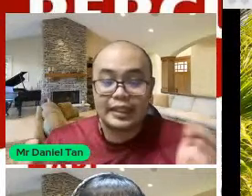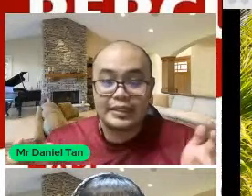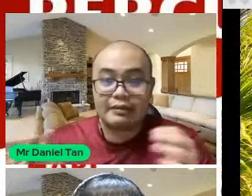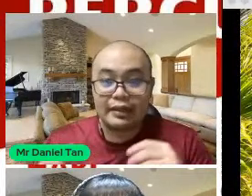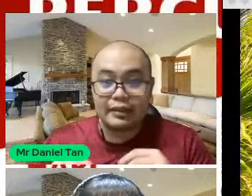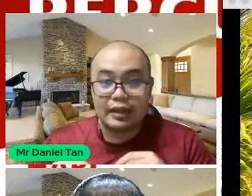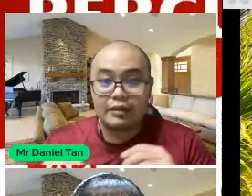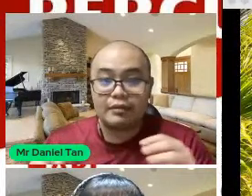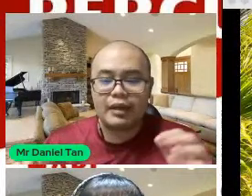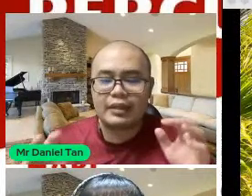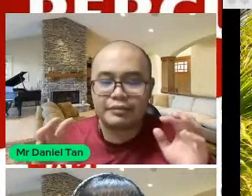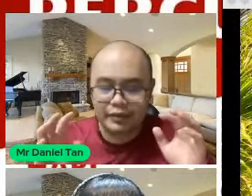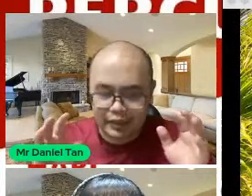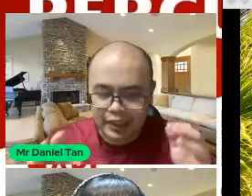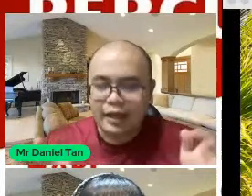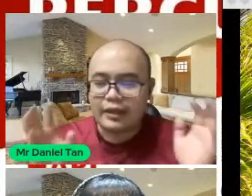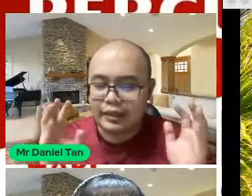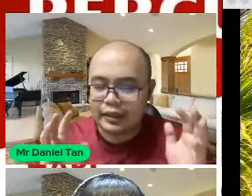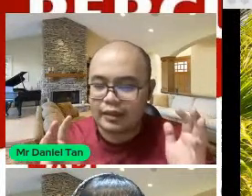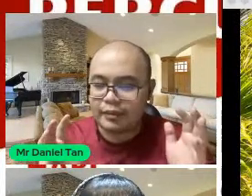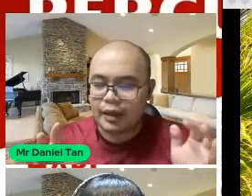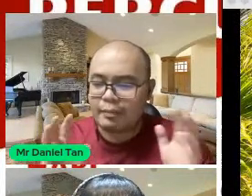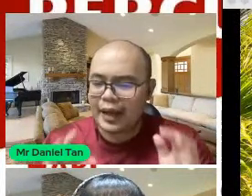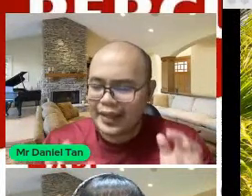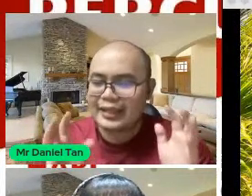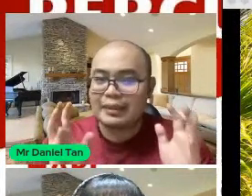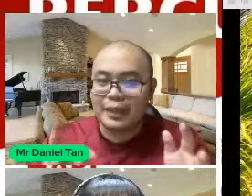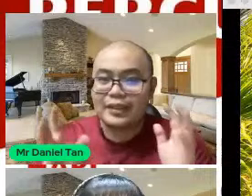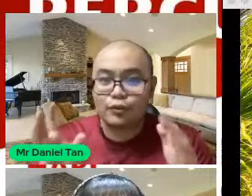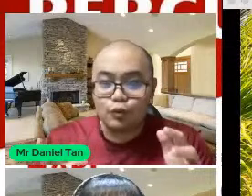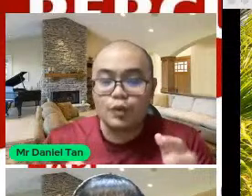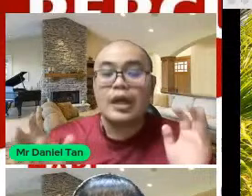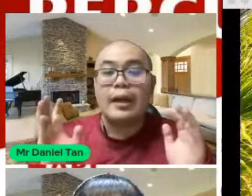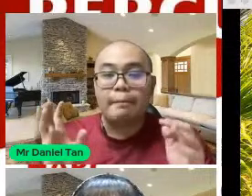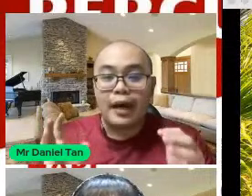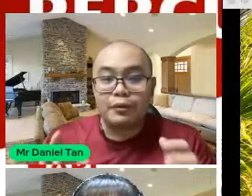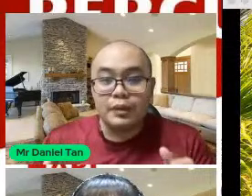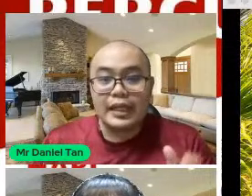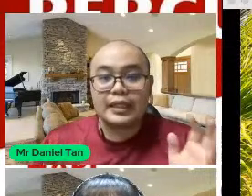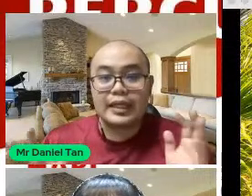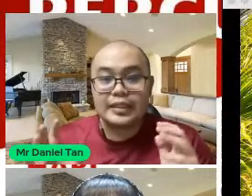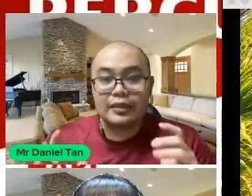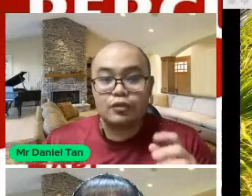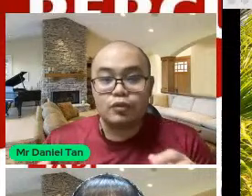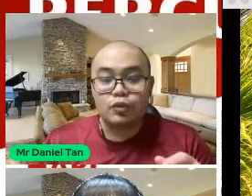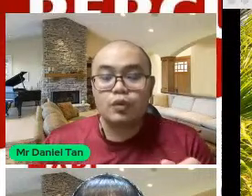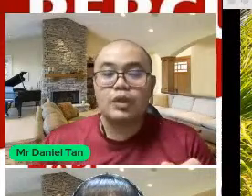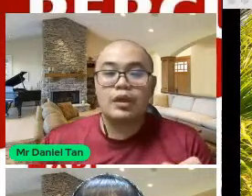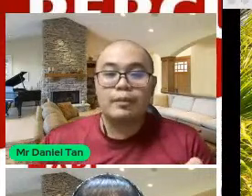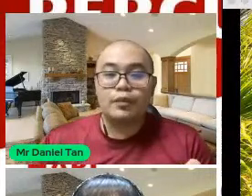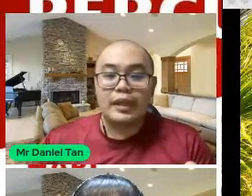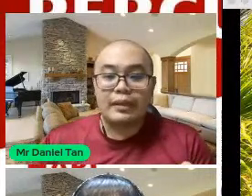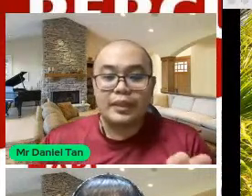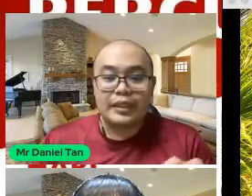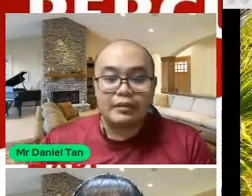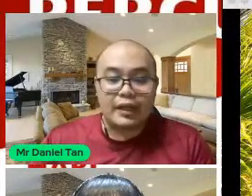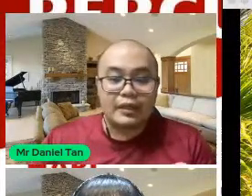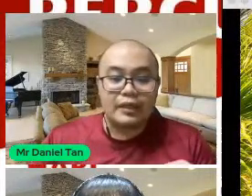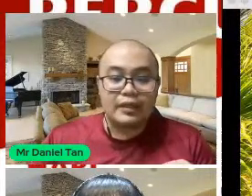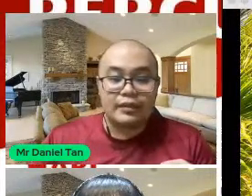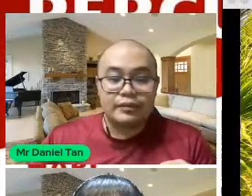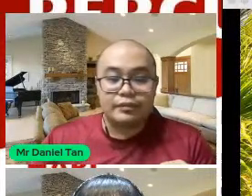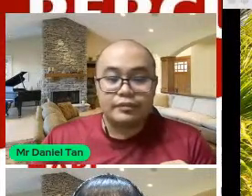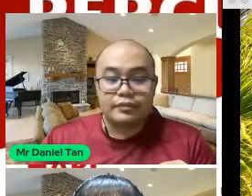mayat kejar ke mayat teman itu barulah Gajah itu mula